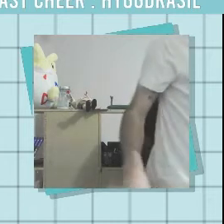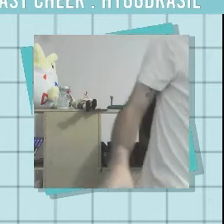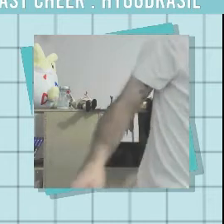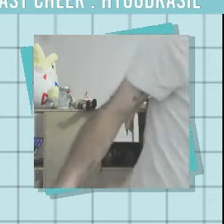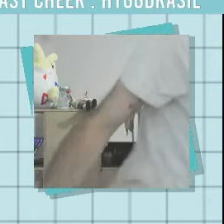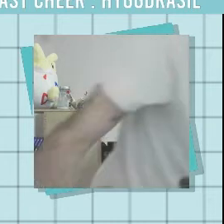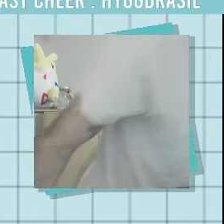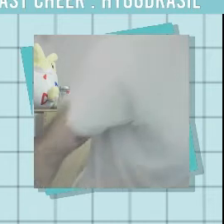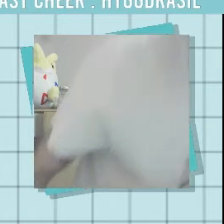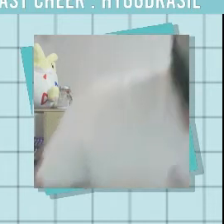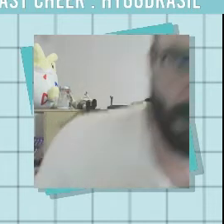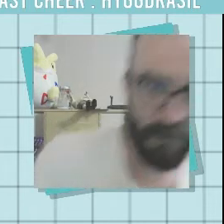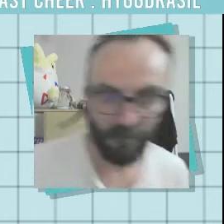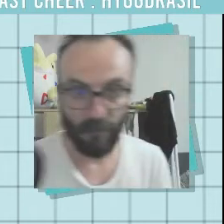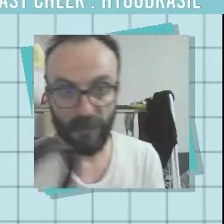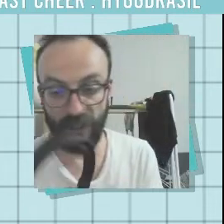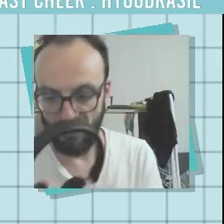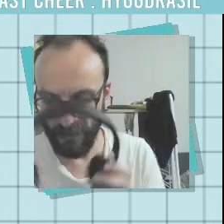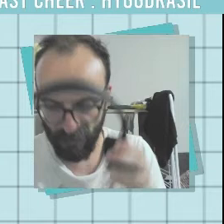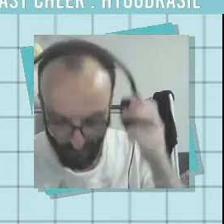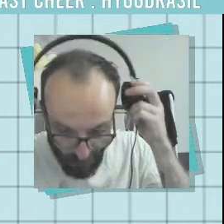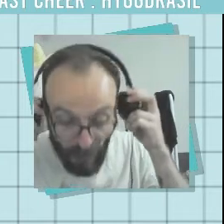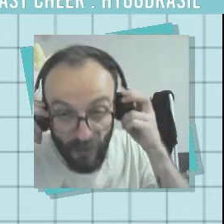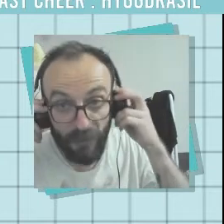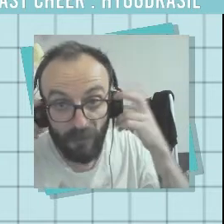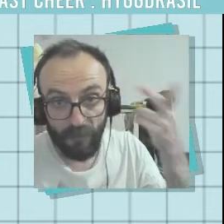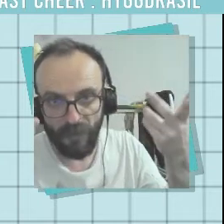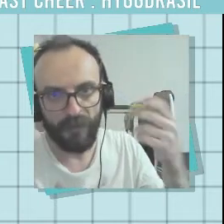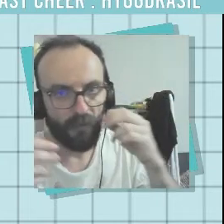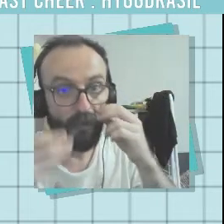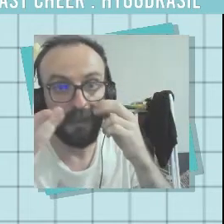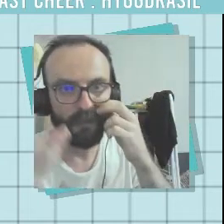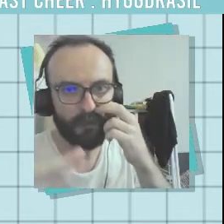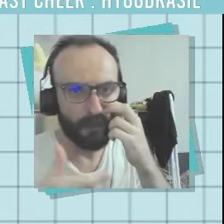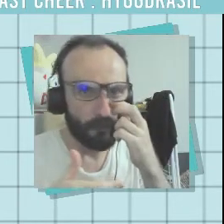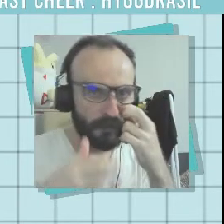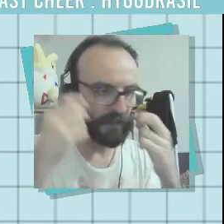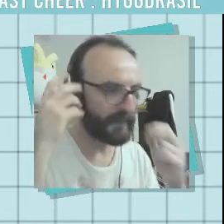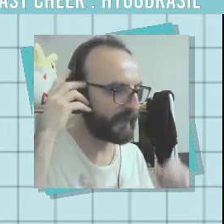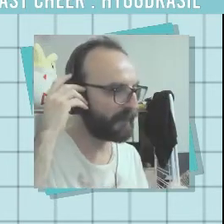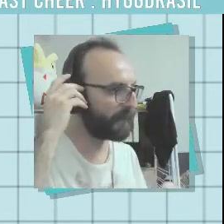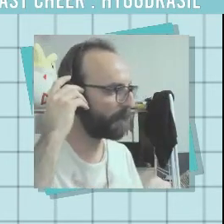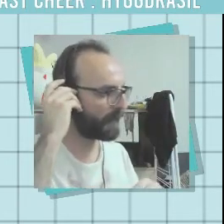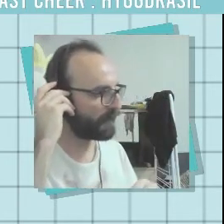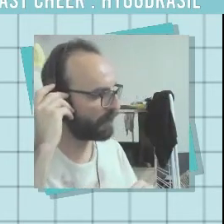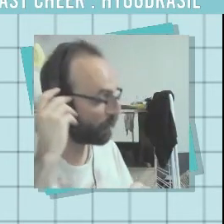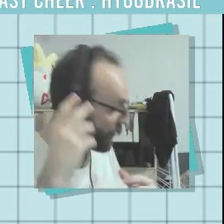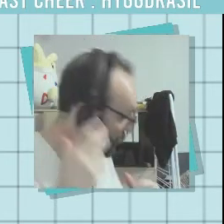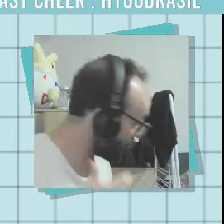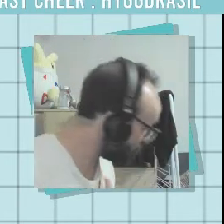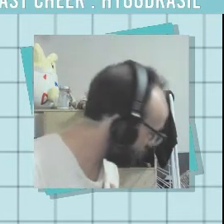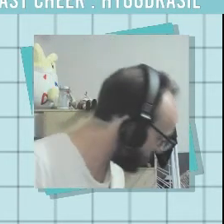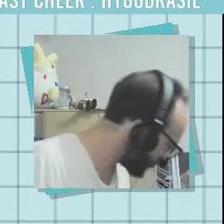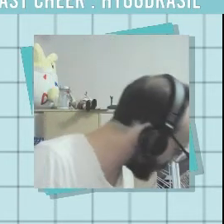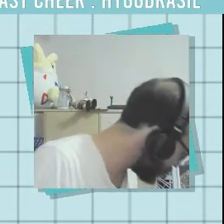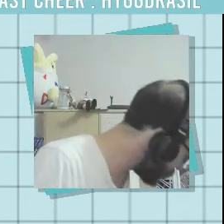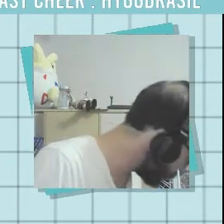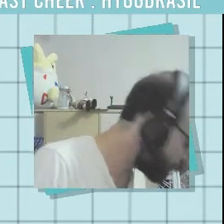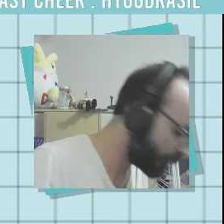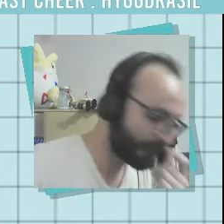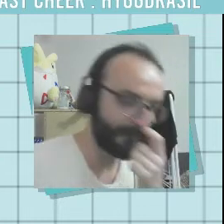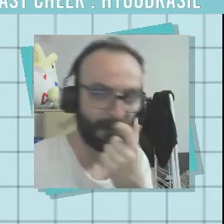Pardon. Excuse-moi, parce que depuis que j'ai déménagé, du coup mes chats ont redécouvert le plaisir d'aller dans la penderie. Sauf que non, tu fais pas ça,